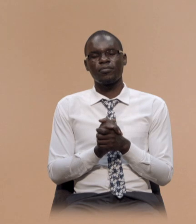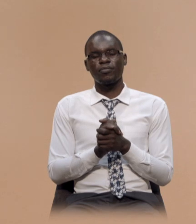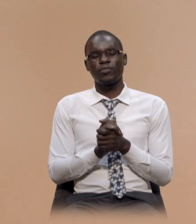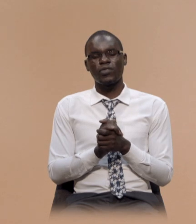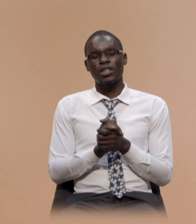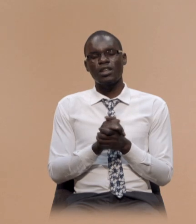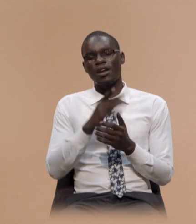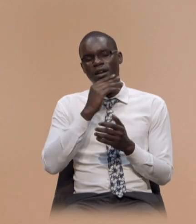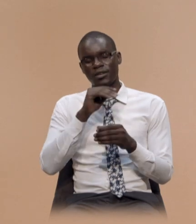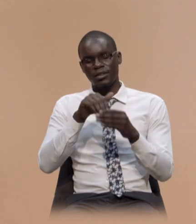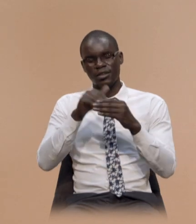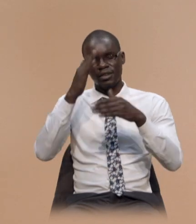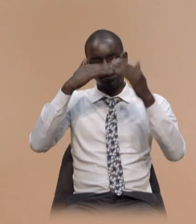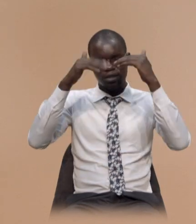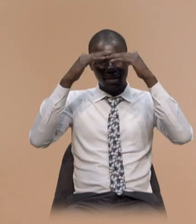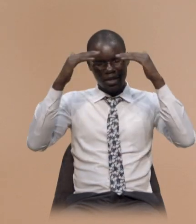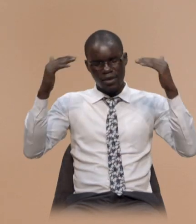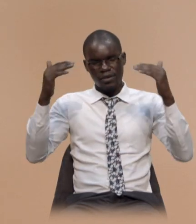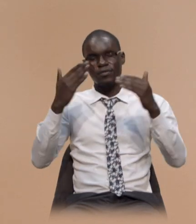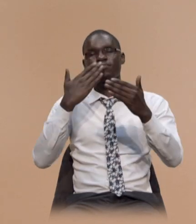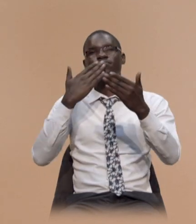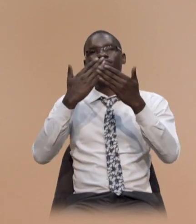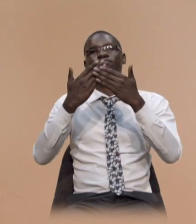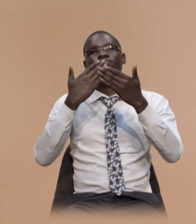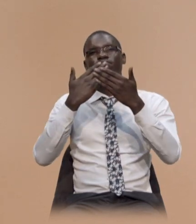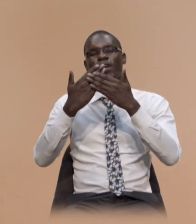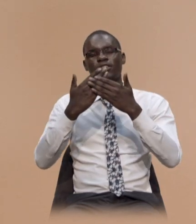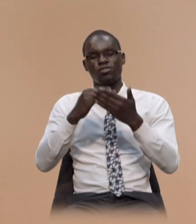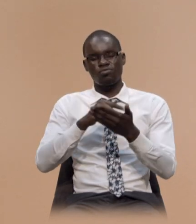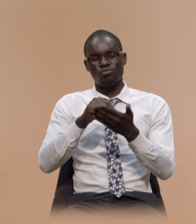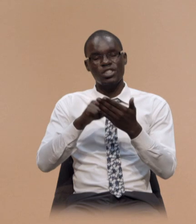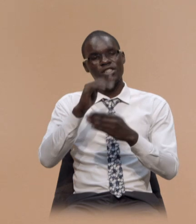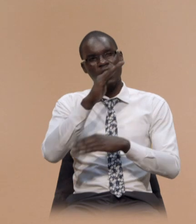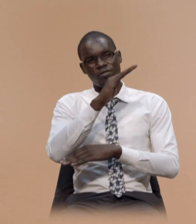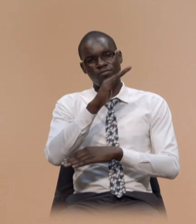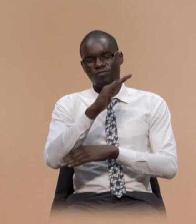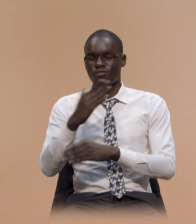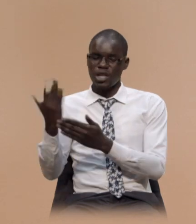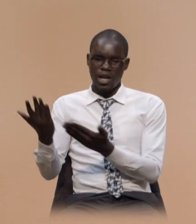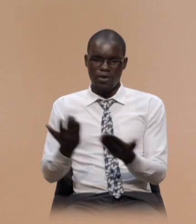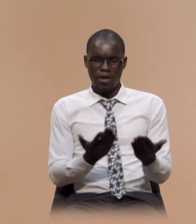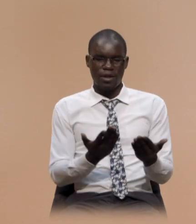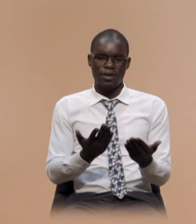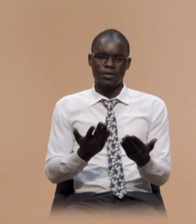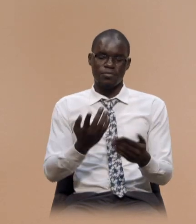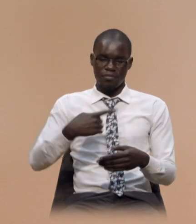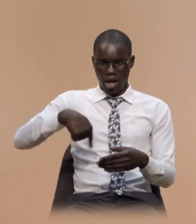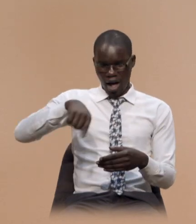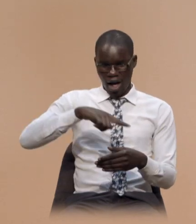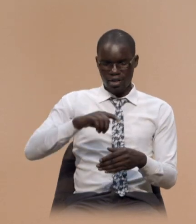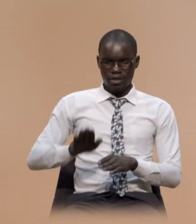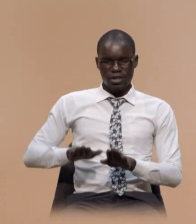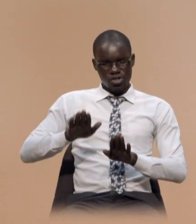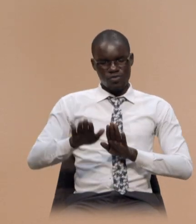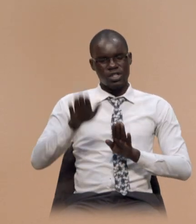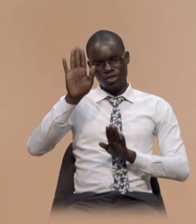Mtakatifu Baba wetu wa mbinguni, tunakushukuru mchana wa leo kwa kutualika tena miguuni pako, tuweze kubarikiwa,